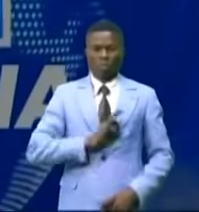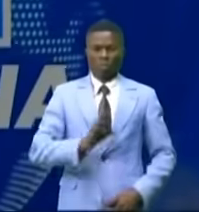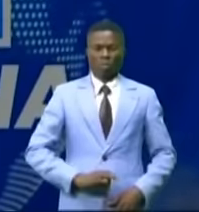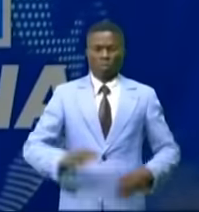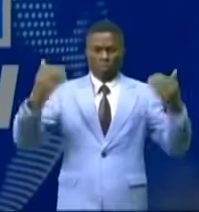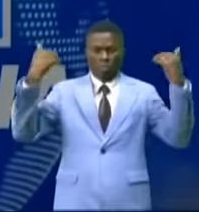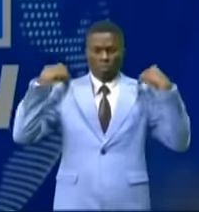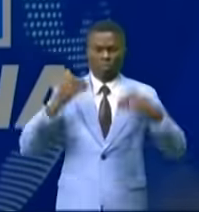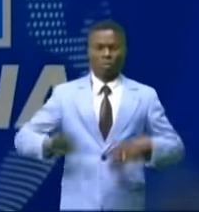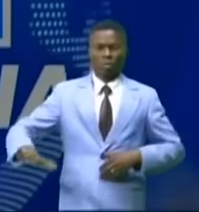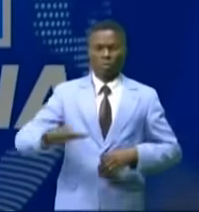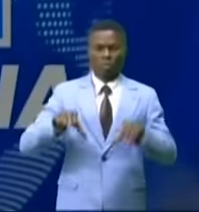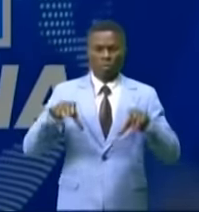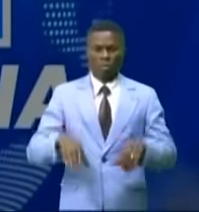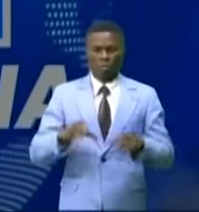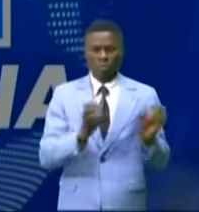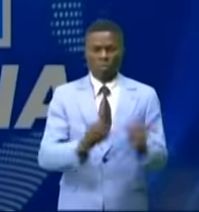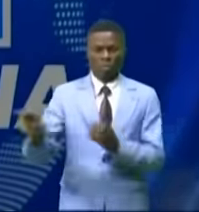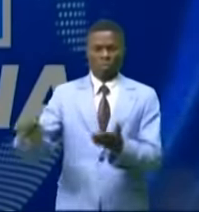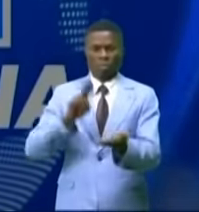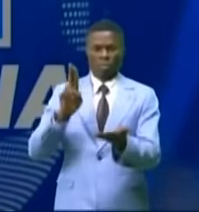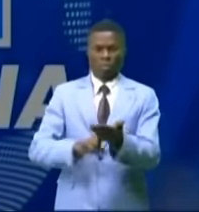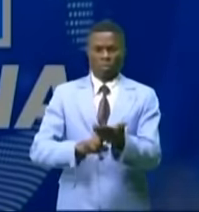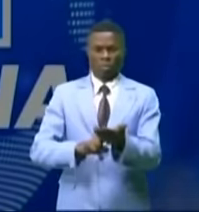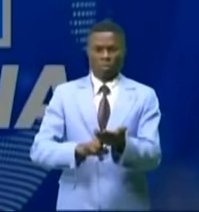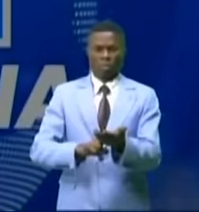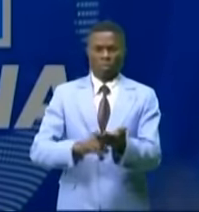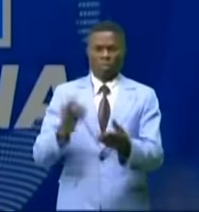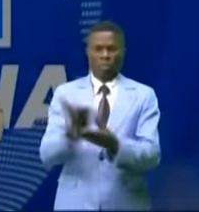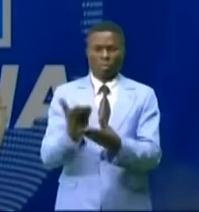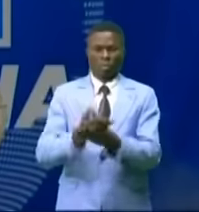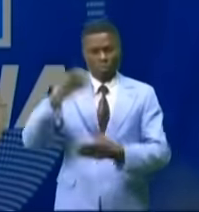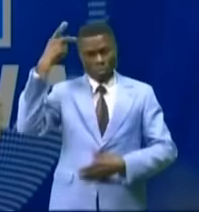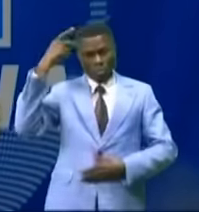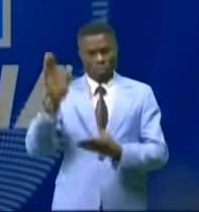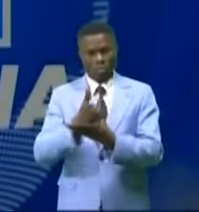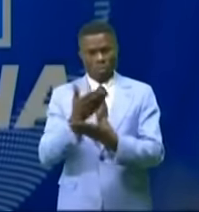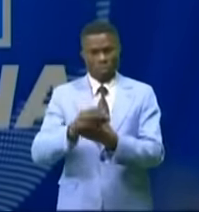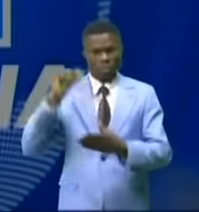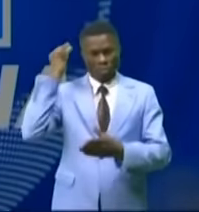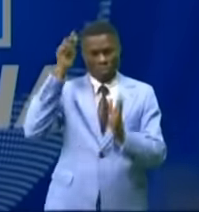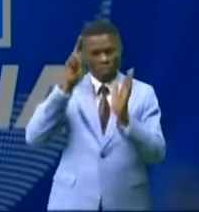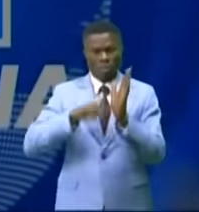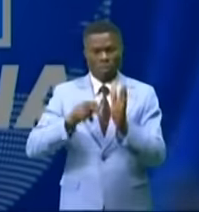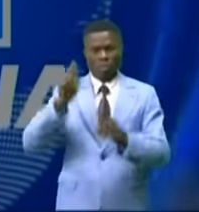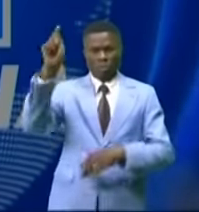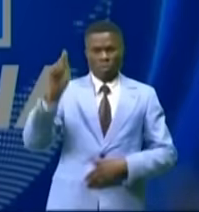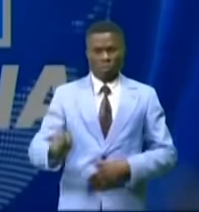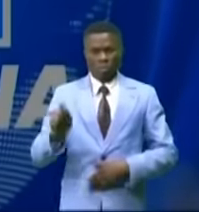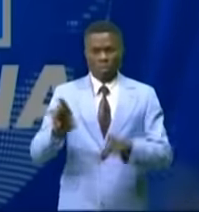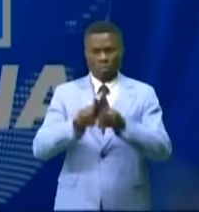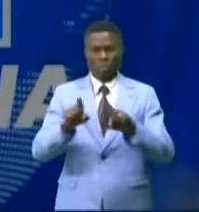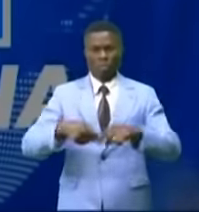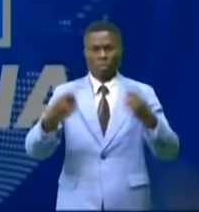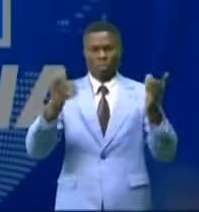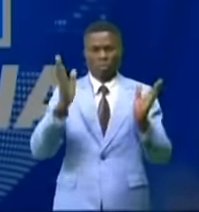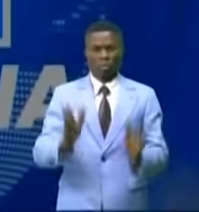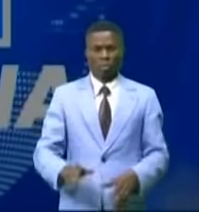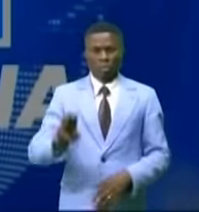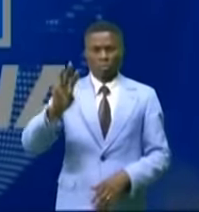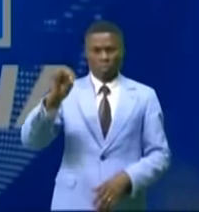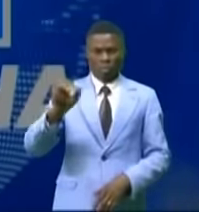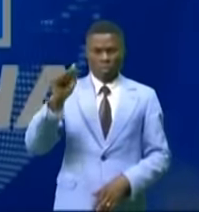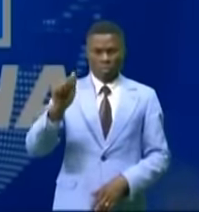l'État congolais, a présidé la signature d'un compromis politique entre le gouvernement tchadien et l'opposant Mahamat